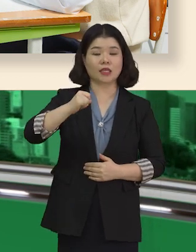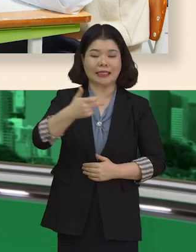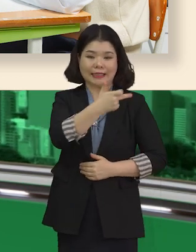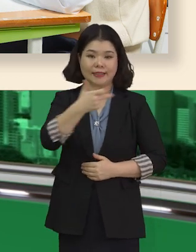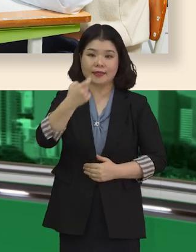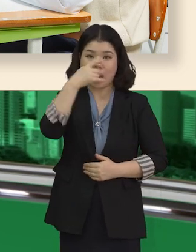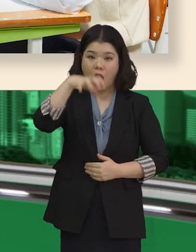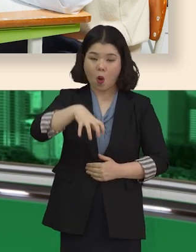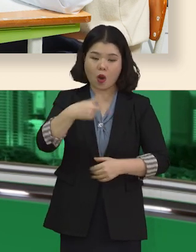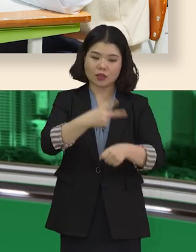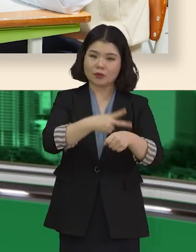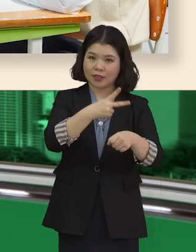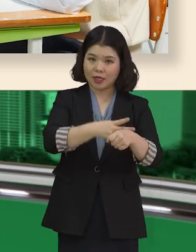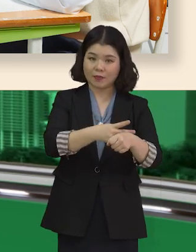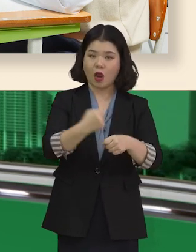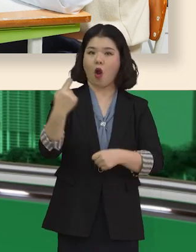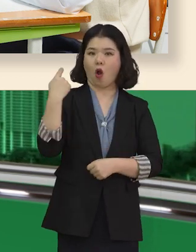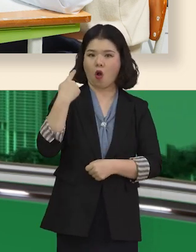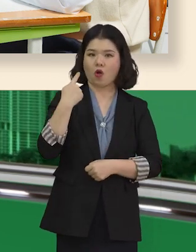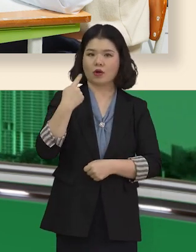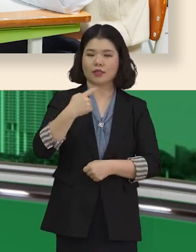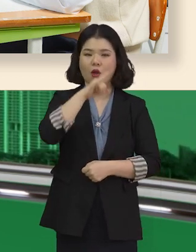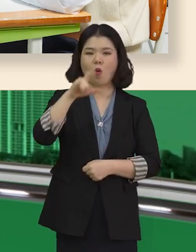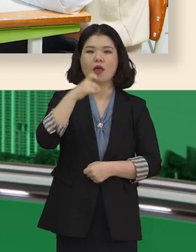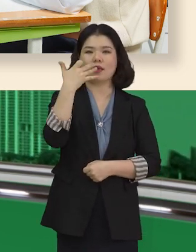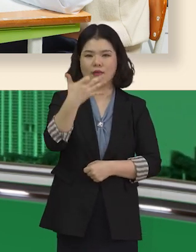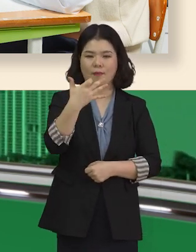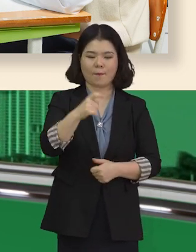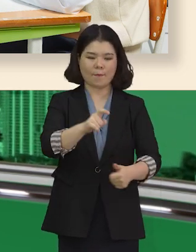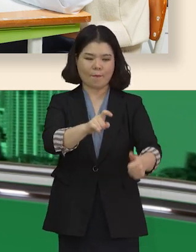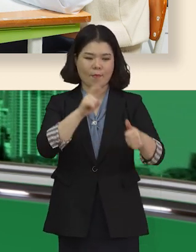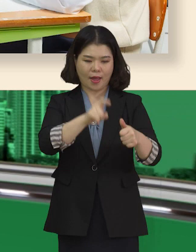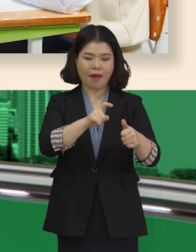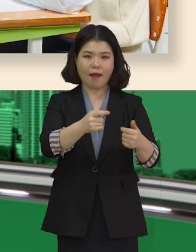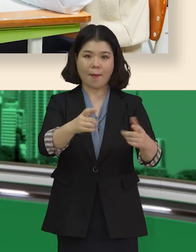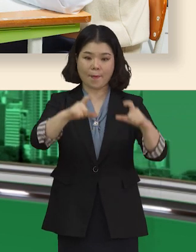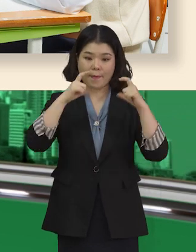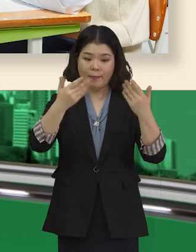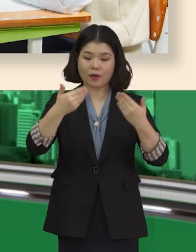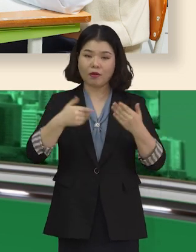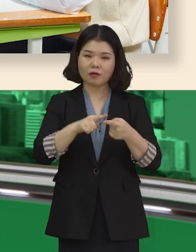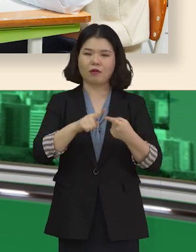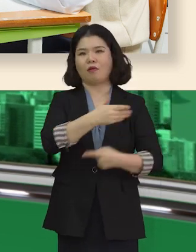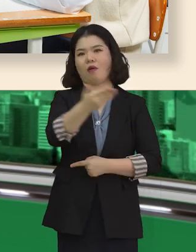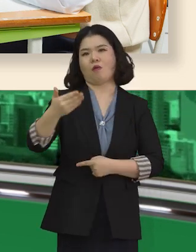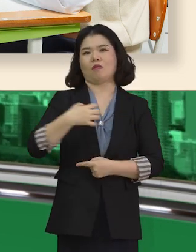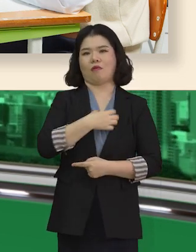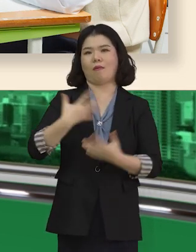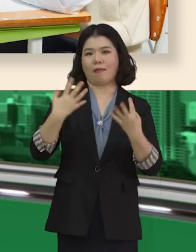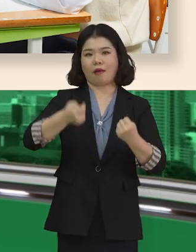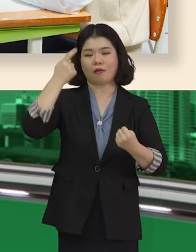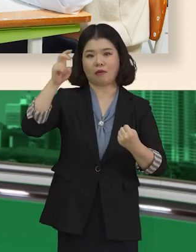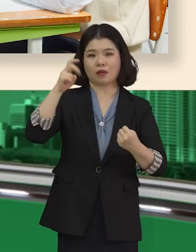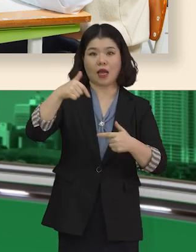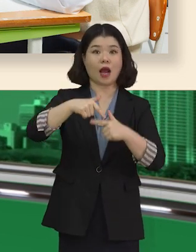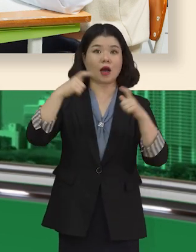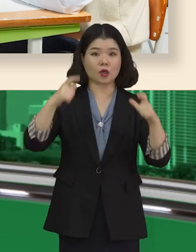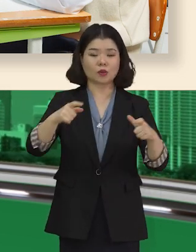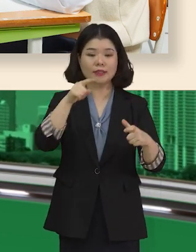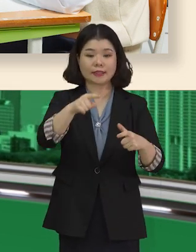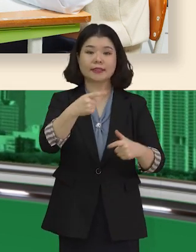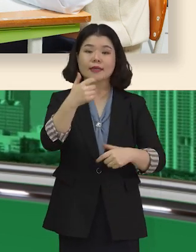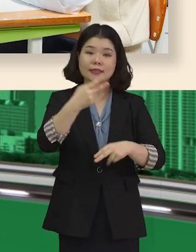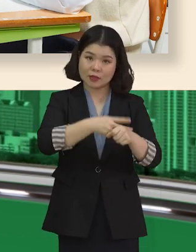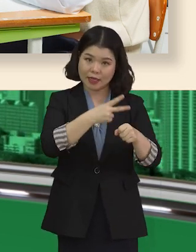대형 학원 강사 한 명이 어제 양성 판정을 받아 구민 여러분들의 걱정이 많으실 텐데, 우리 강남구는